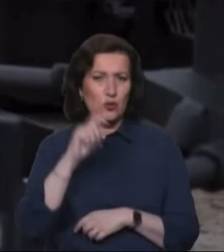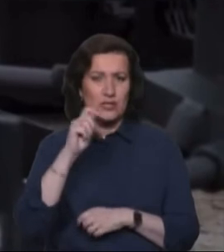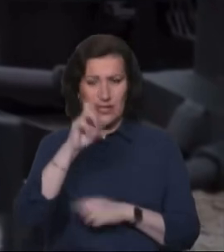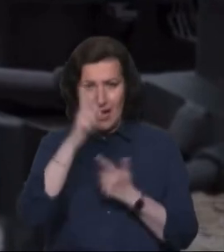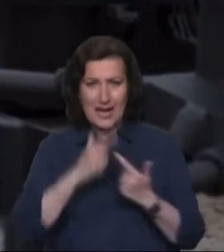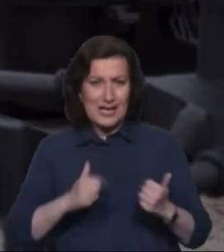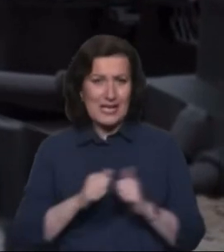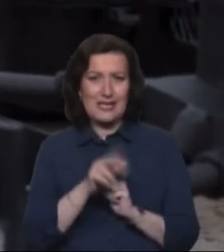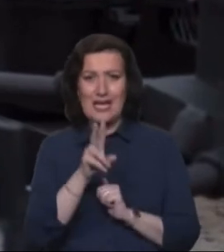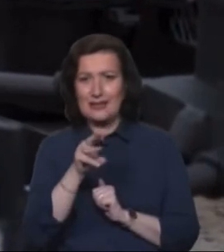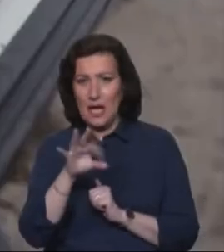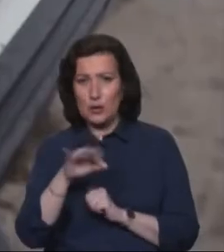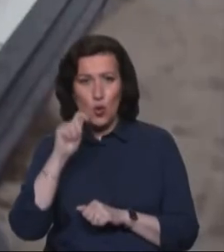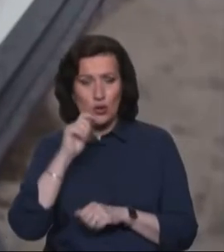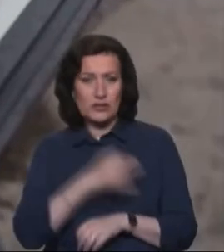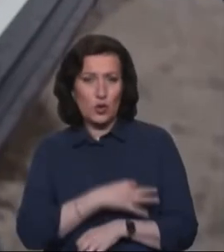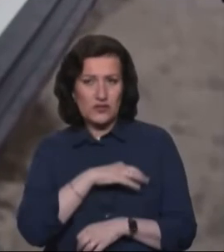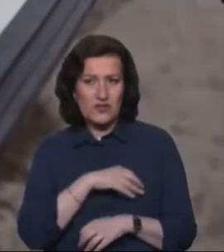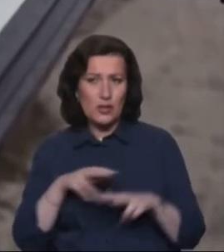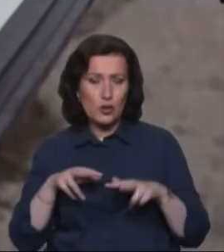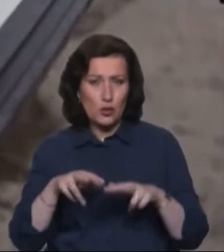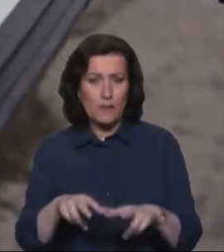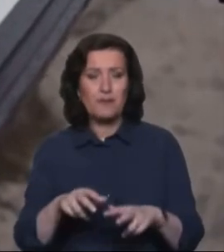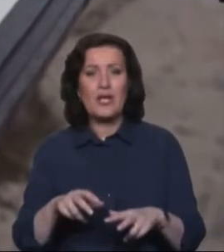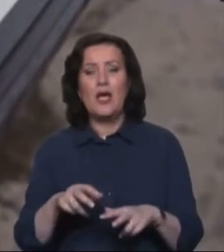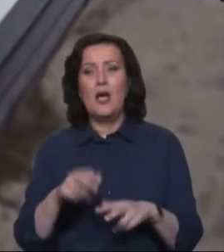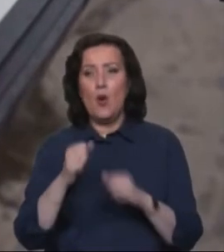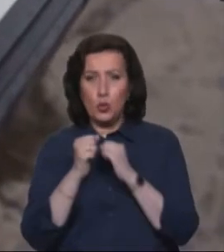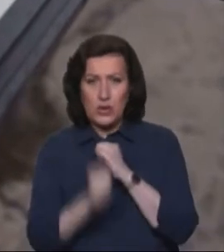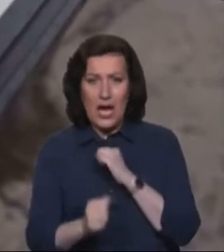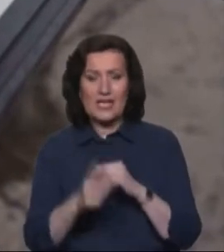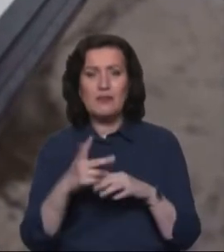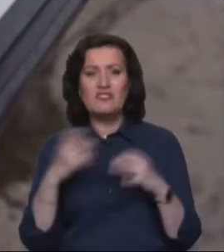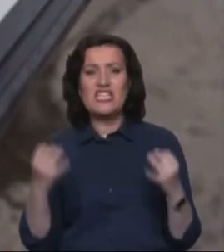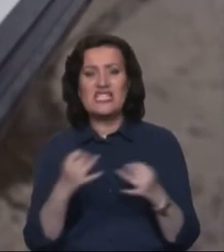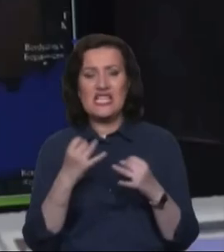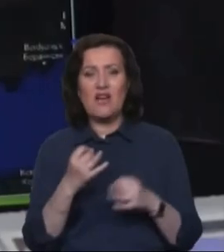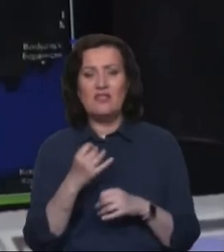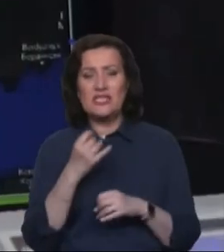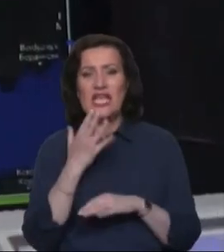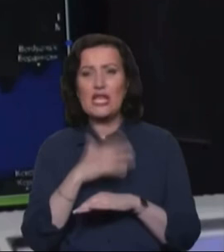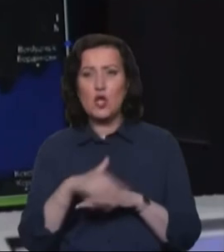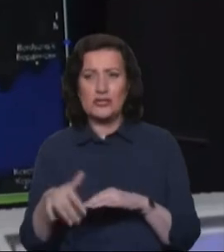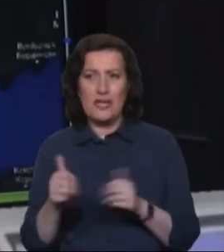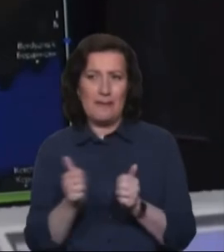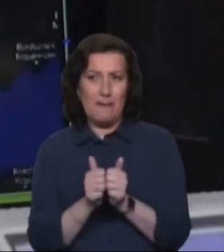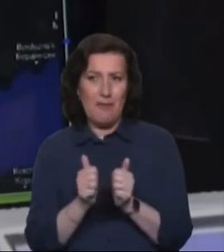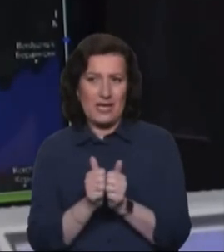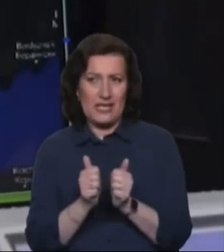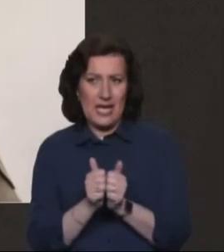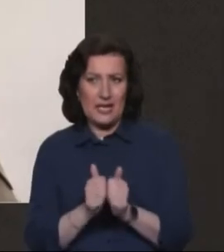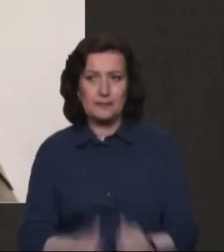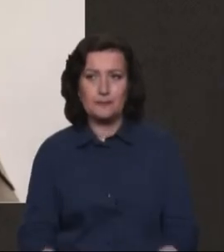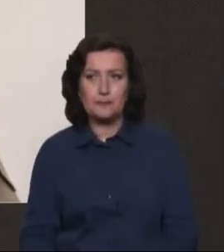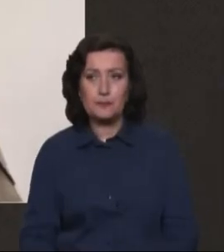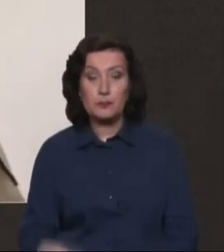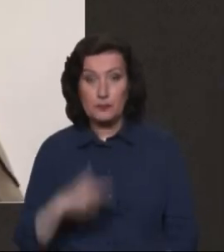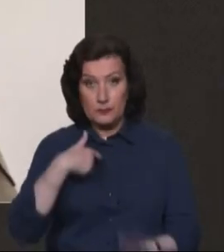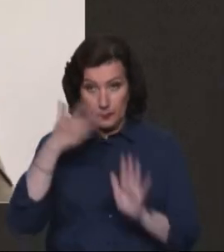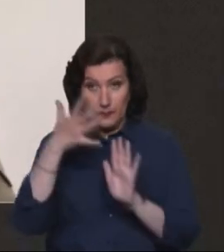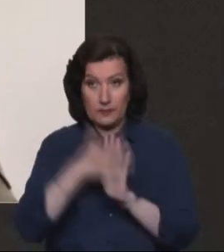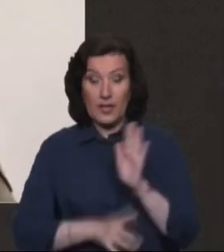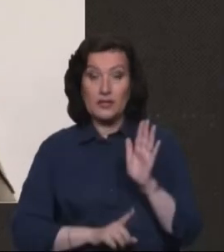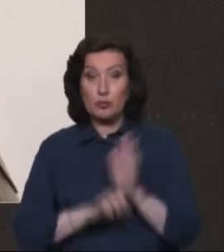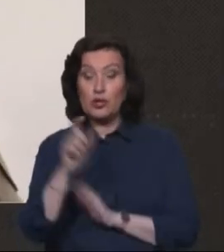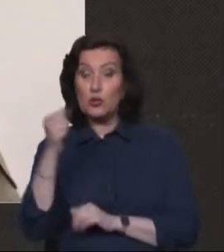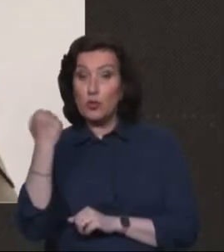нах НАТО українськими розвідувальними дронами ударними вже цікавляться іноземні партнери розповів Юрій щеголь але розумію що